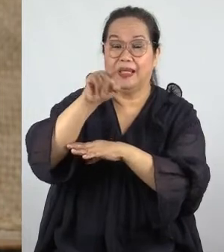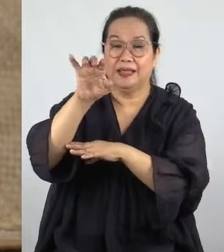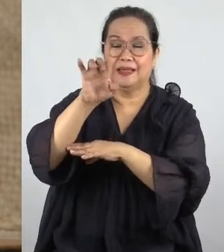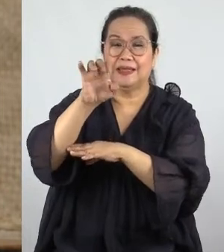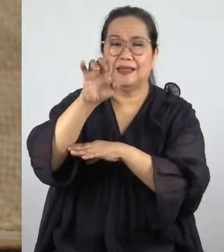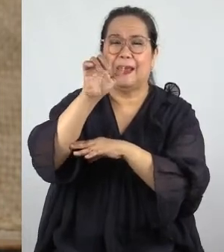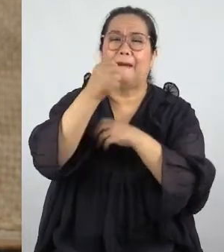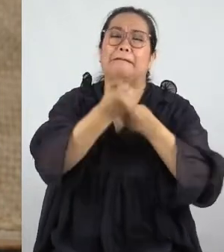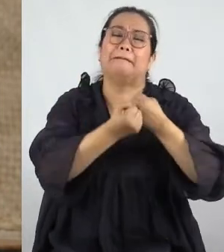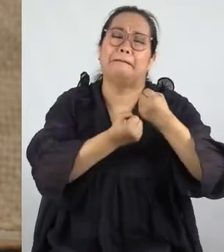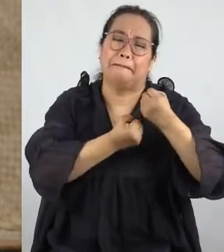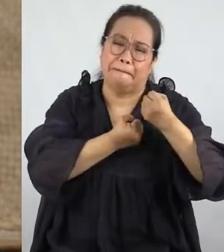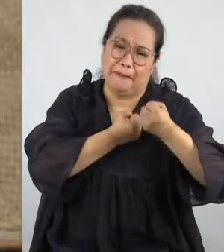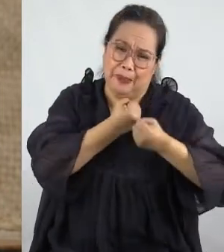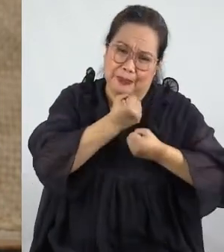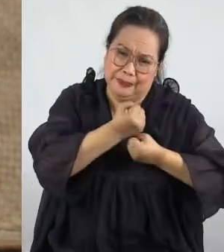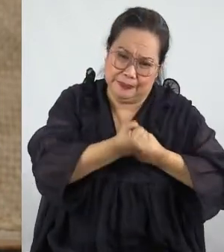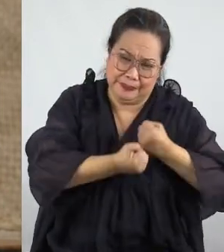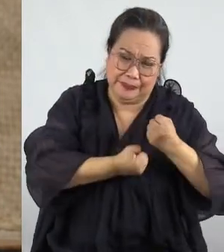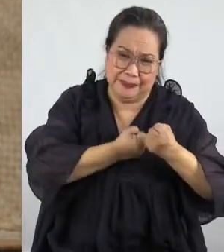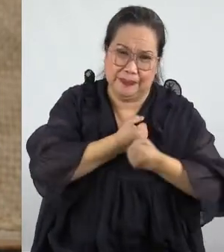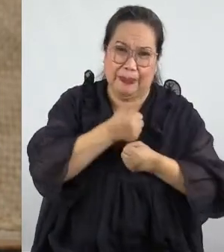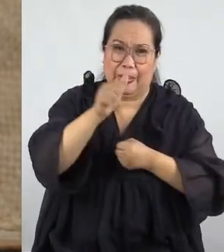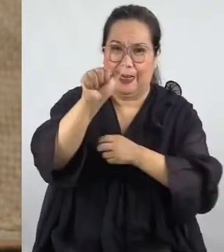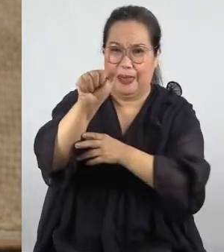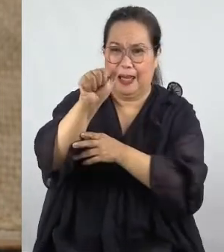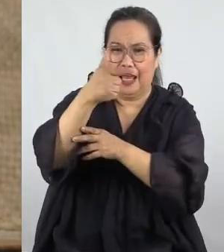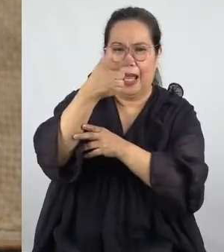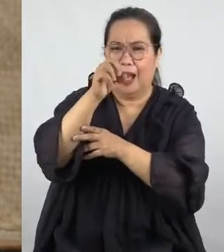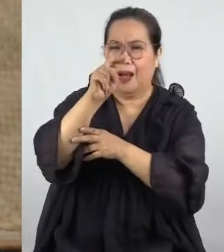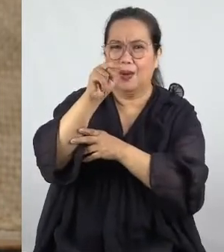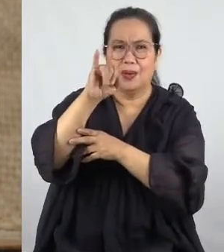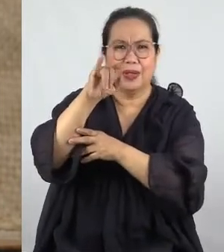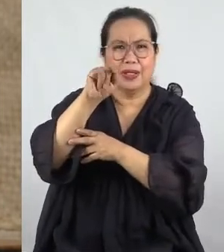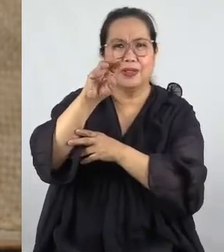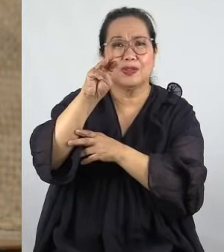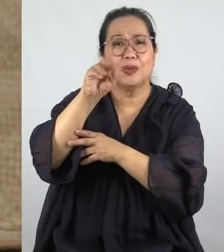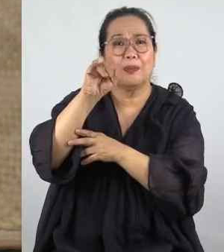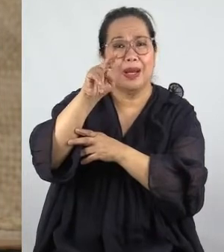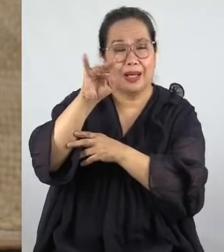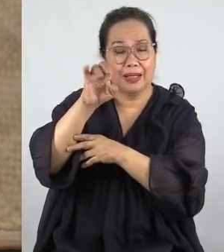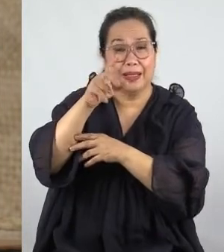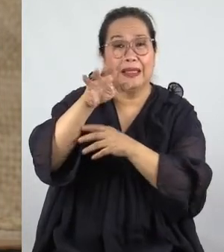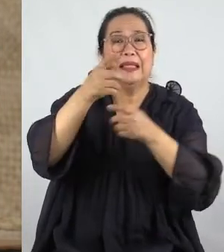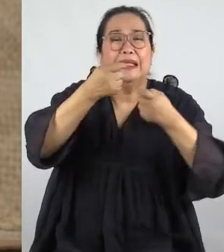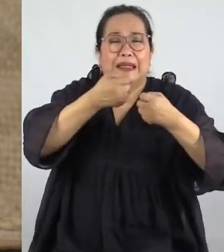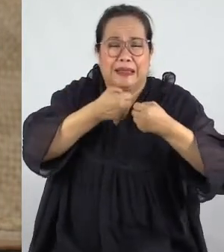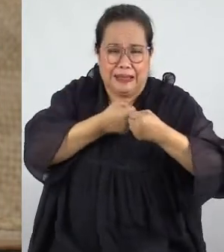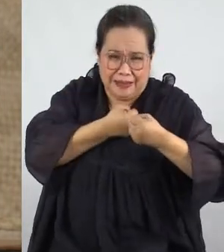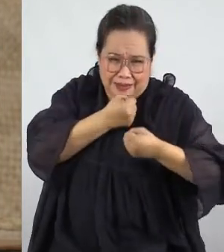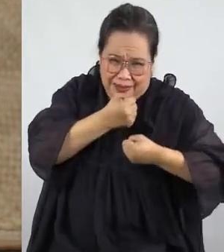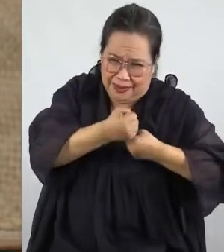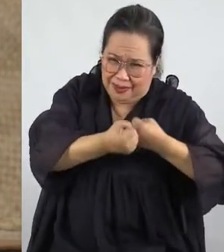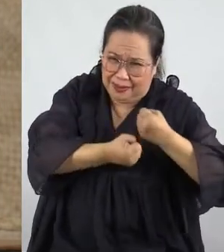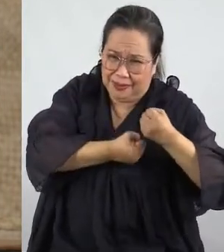No? Merong verb sa Greek, agonizomai. Yung po yung nagsistruggle ka ng